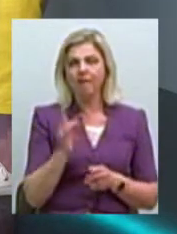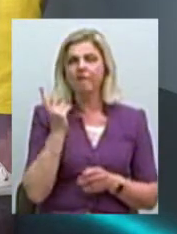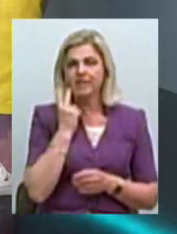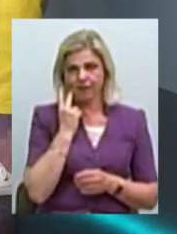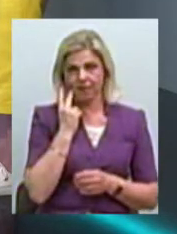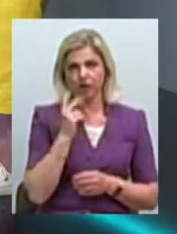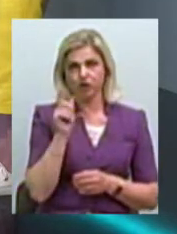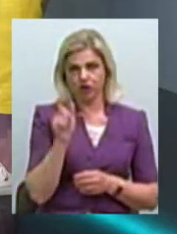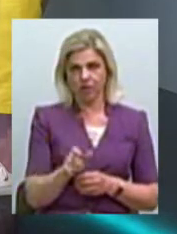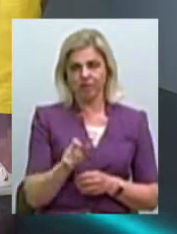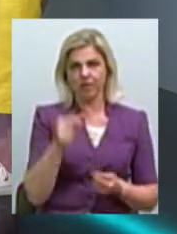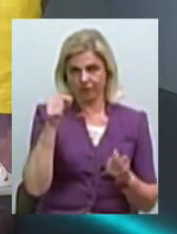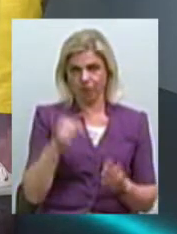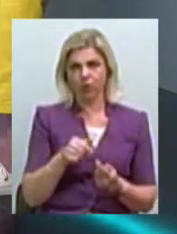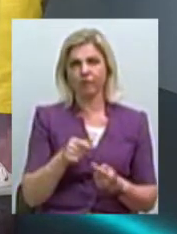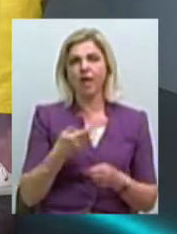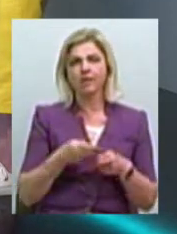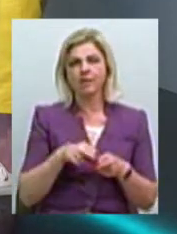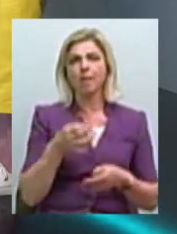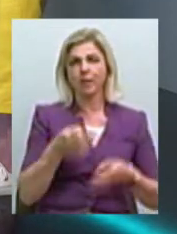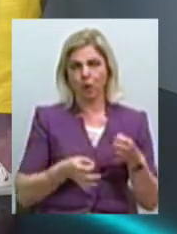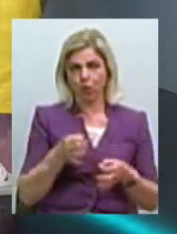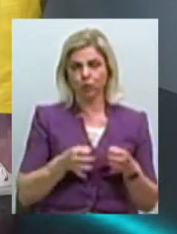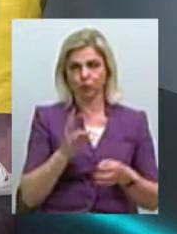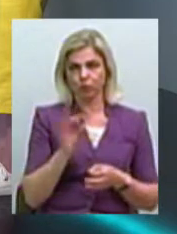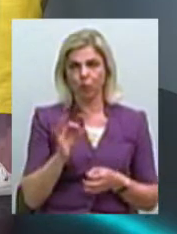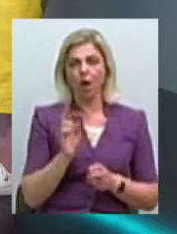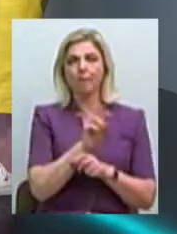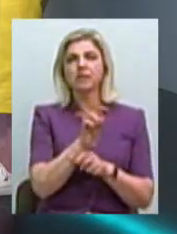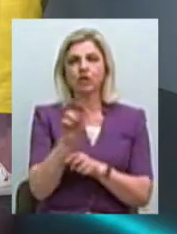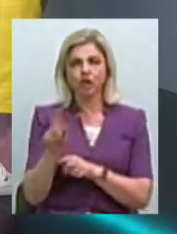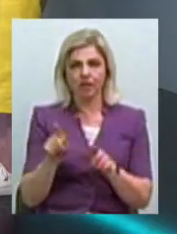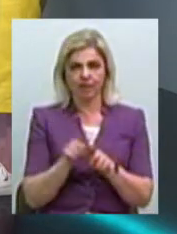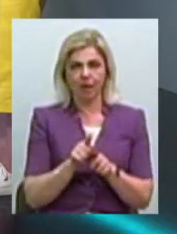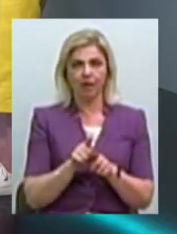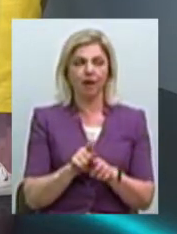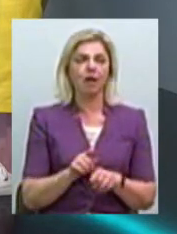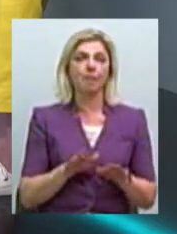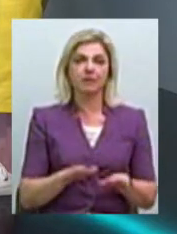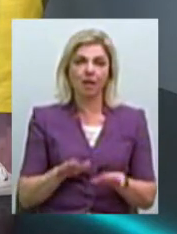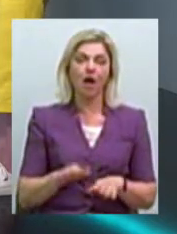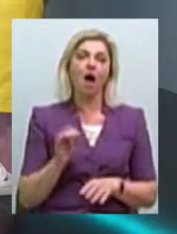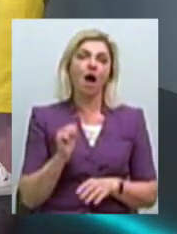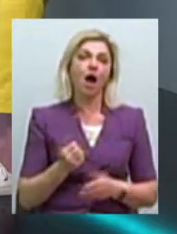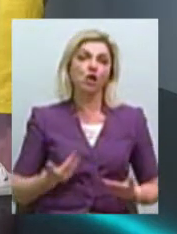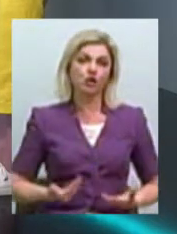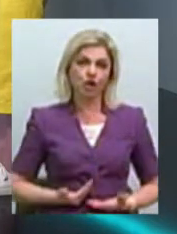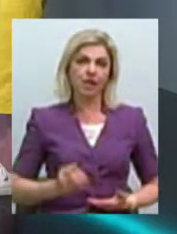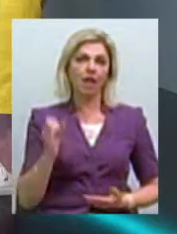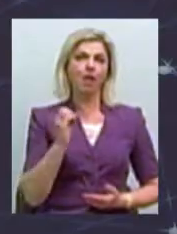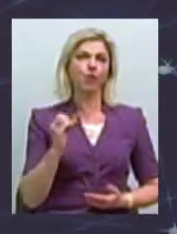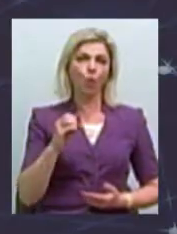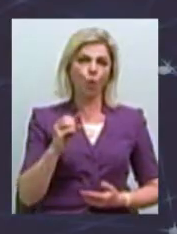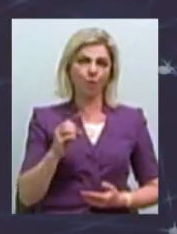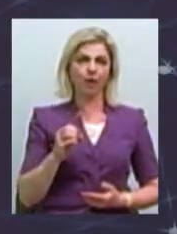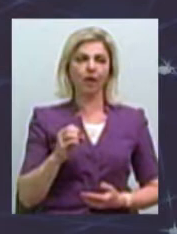человеку это свойственно, это природно посещать такие. А для, знаете, жителей Европы